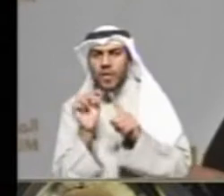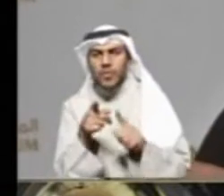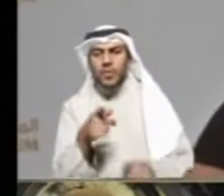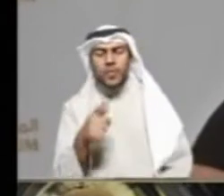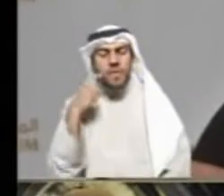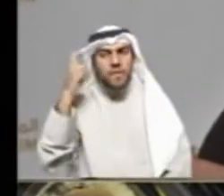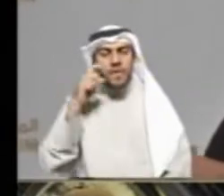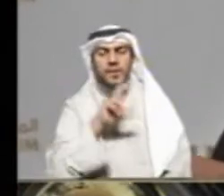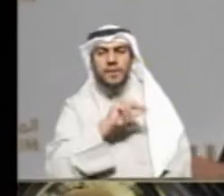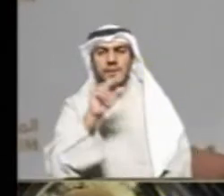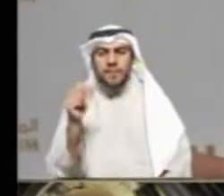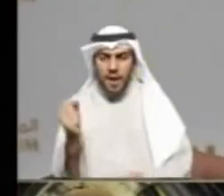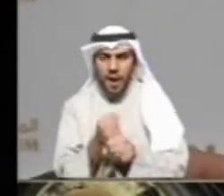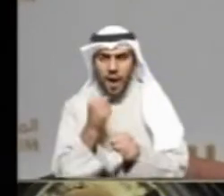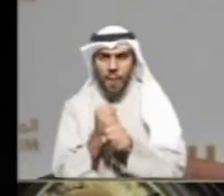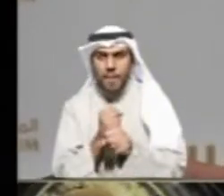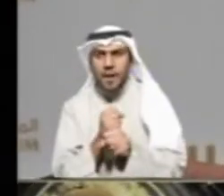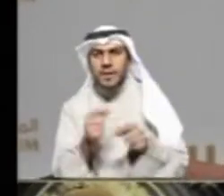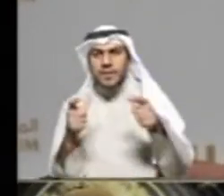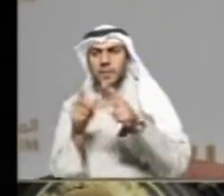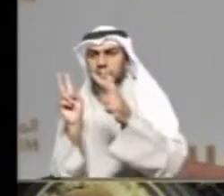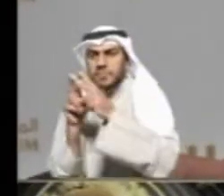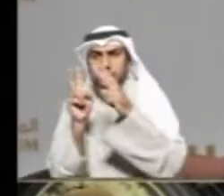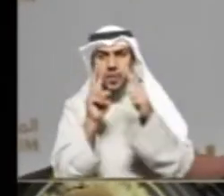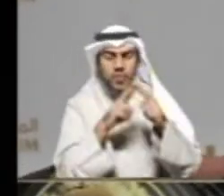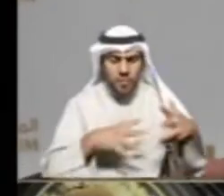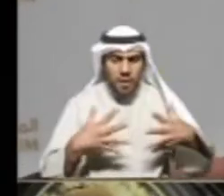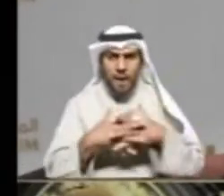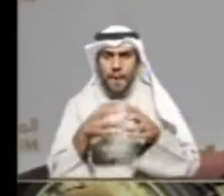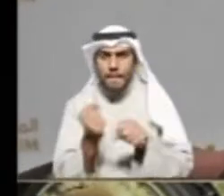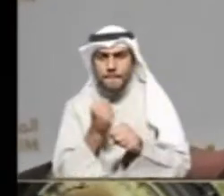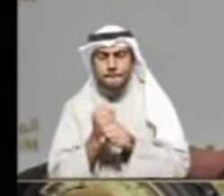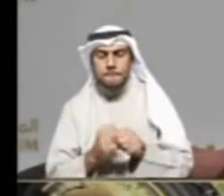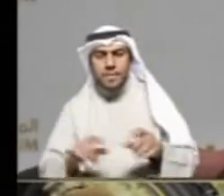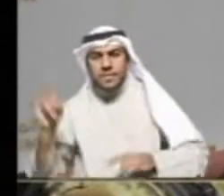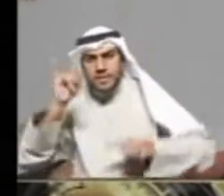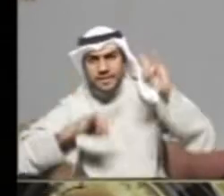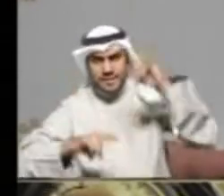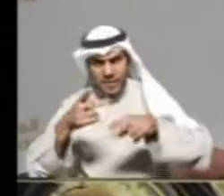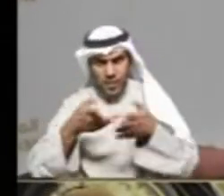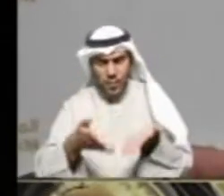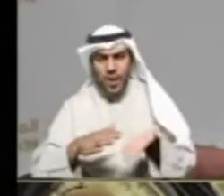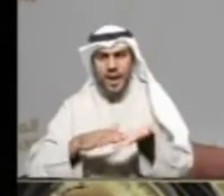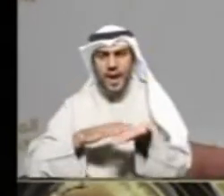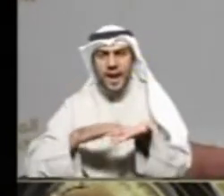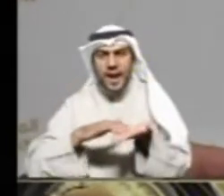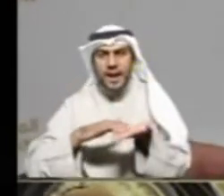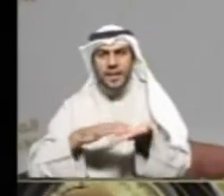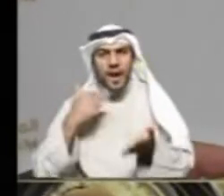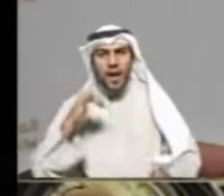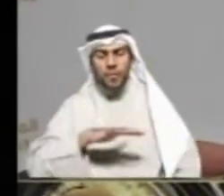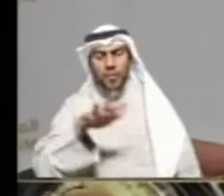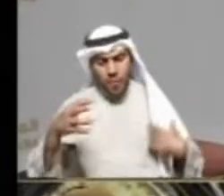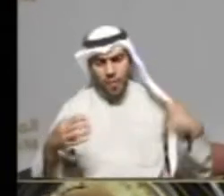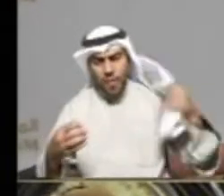من اللقاء الثري العلمي اللي يتميز بطاولة واحدة مفتوحة